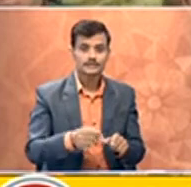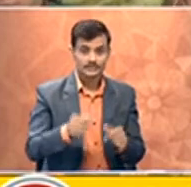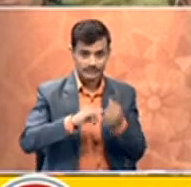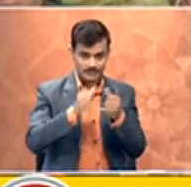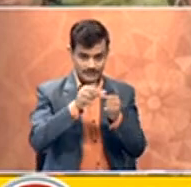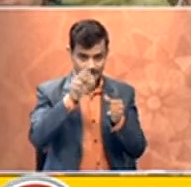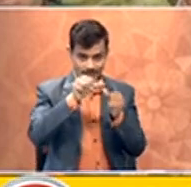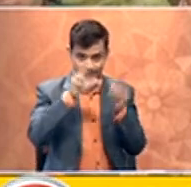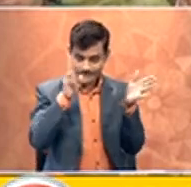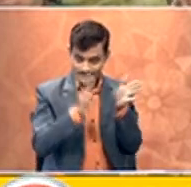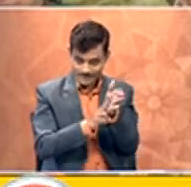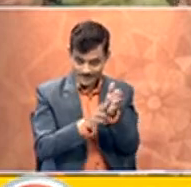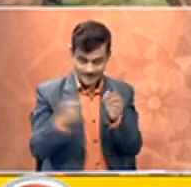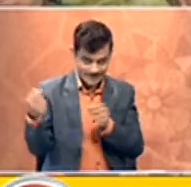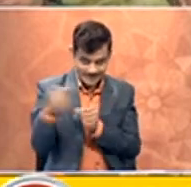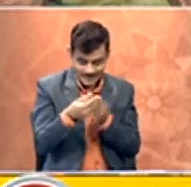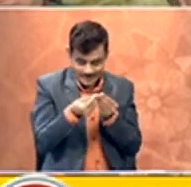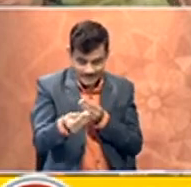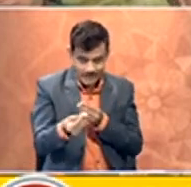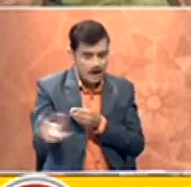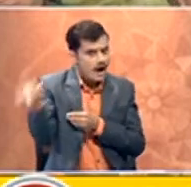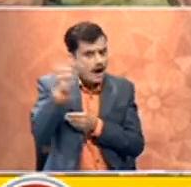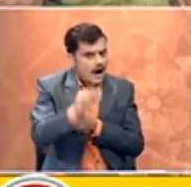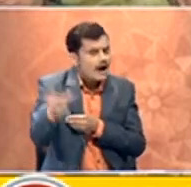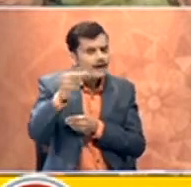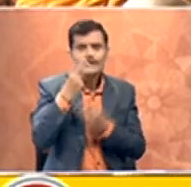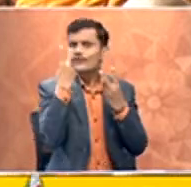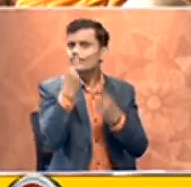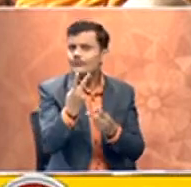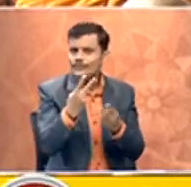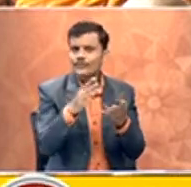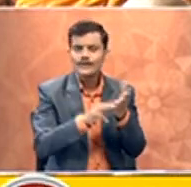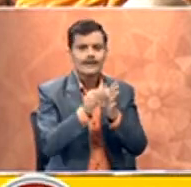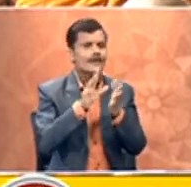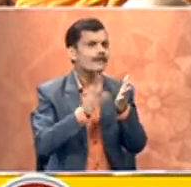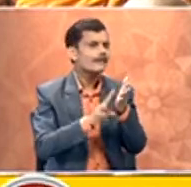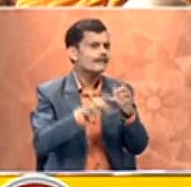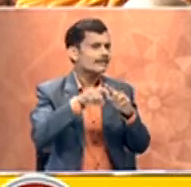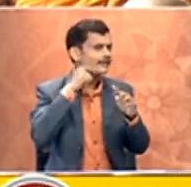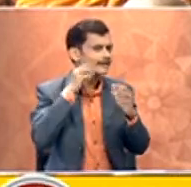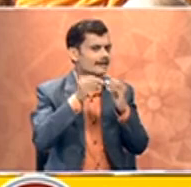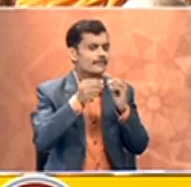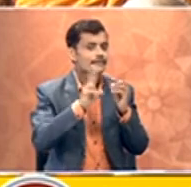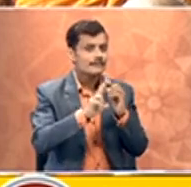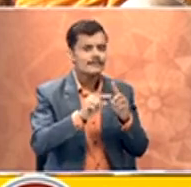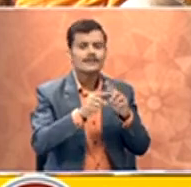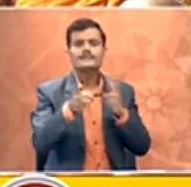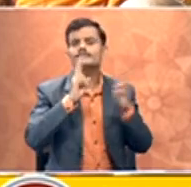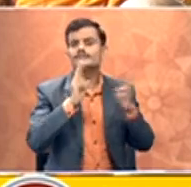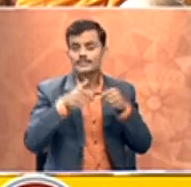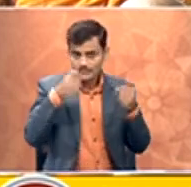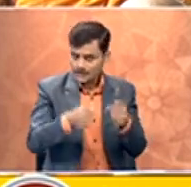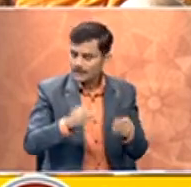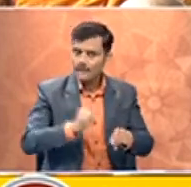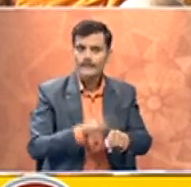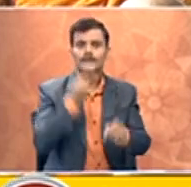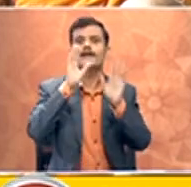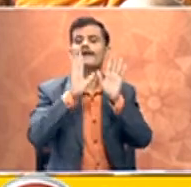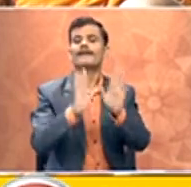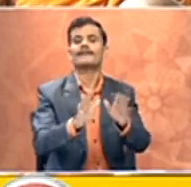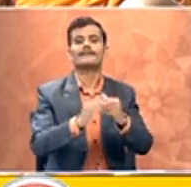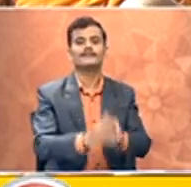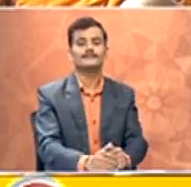के महीने में दो दो बार मन की बात का कार्यक्रम हुआ, लेकिन इस बार ऐसा ही हो रहा